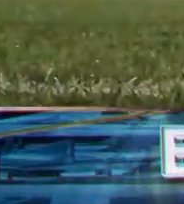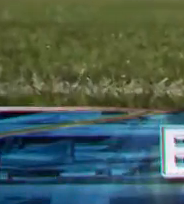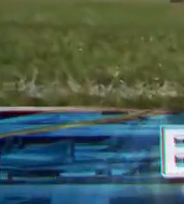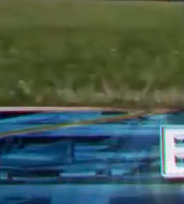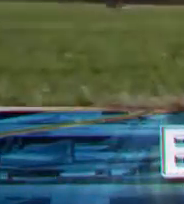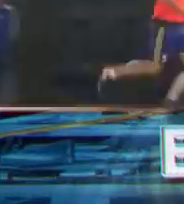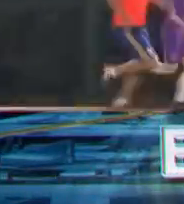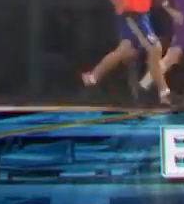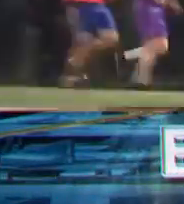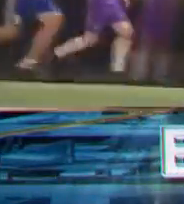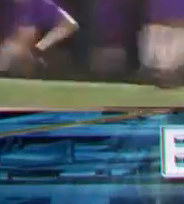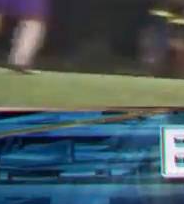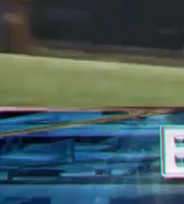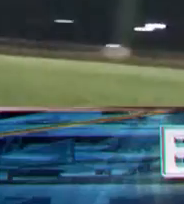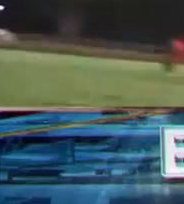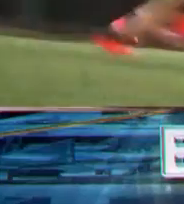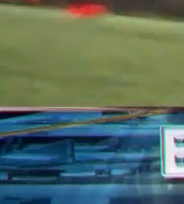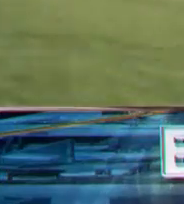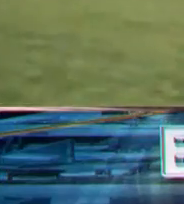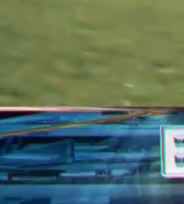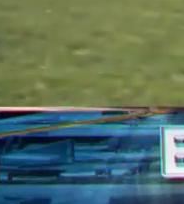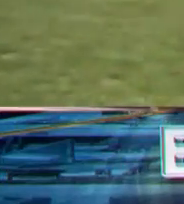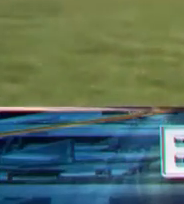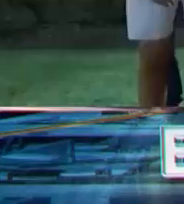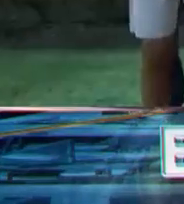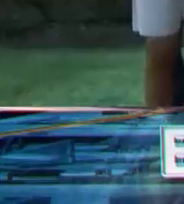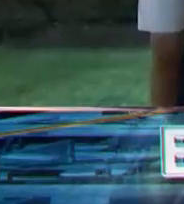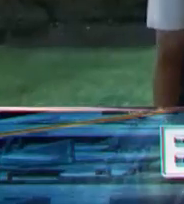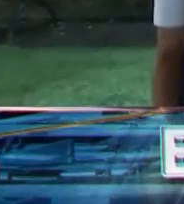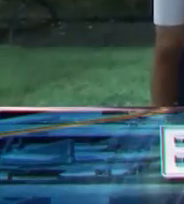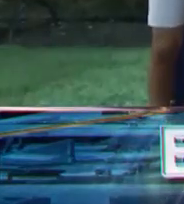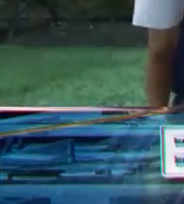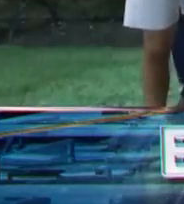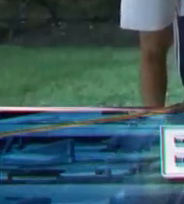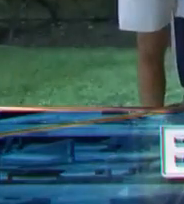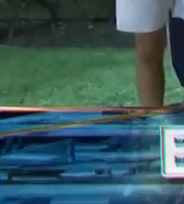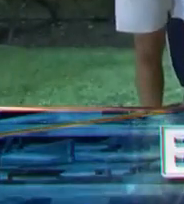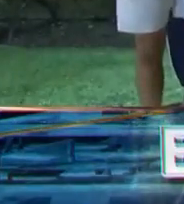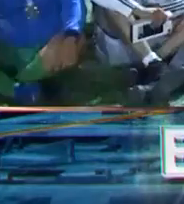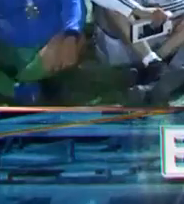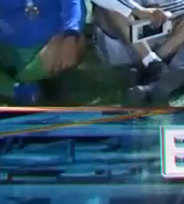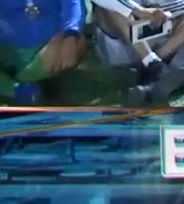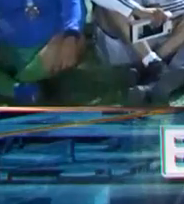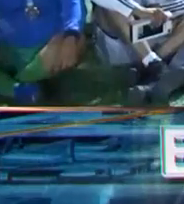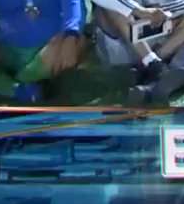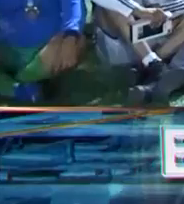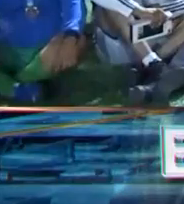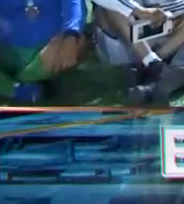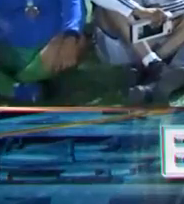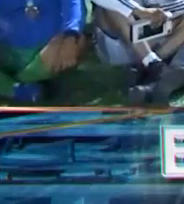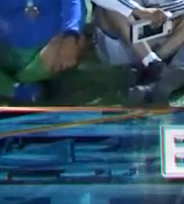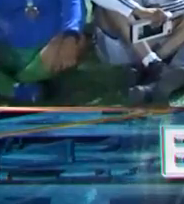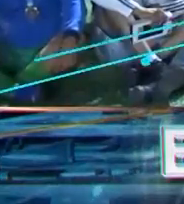Бейсен Құранбек атындағы кубок сарапқа салынды. Облыс орталығындағы бұқаралық ақпарат құралдары өкілдері арасында шағын футболдан жарыс